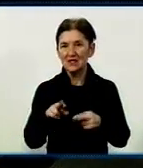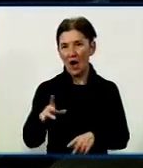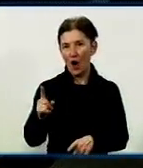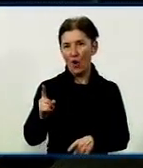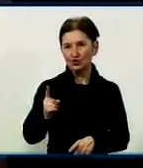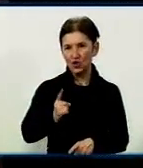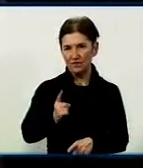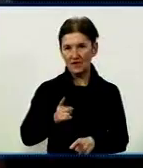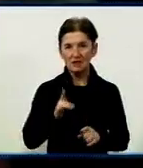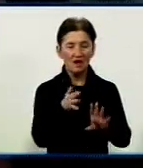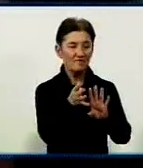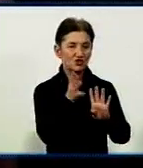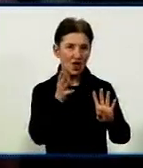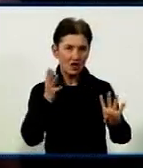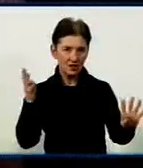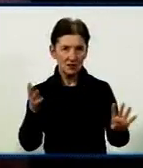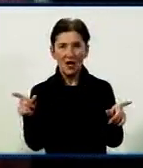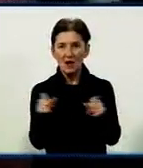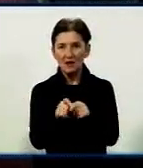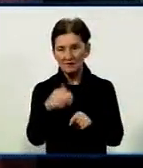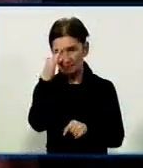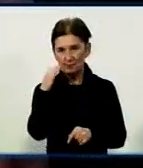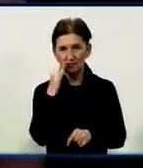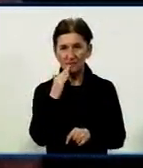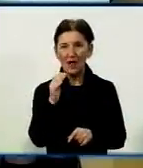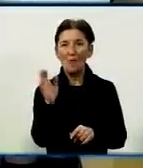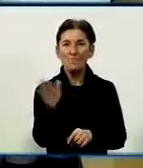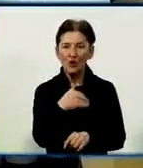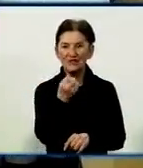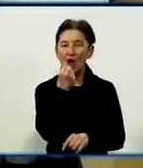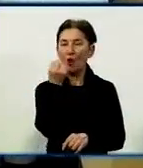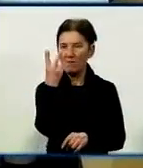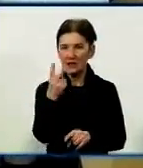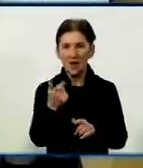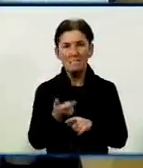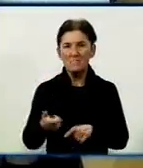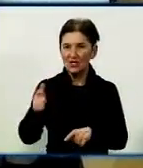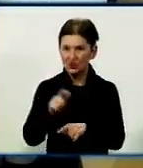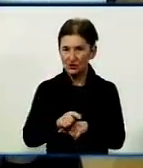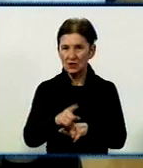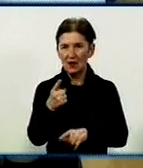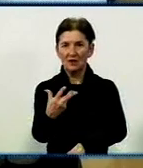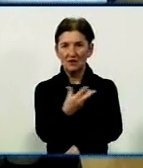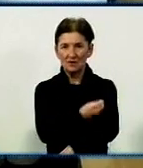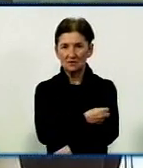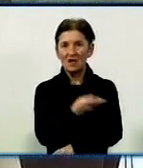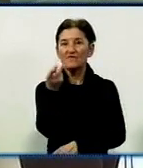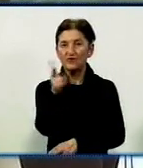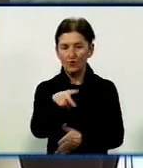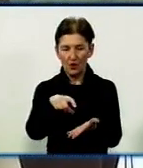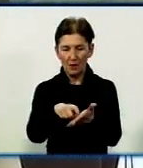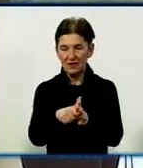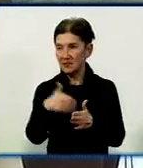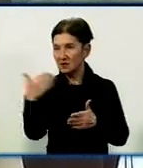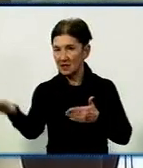в черзі. Зранку потік батьків з дітьми більший, ніж після обіду, але місця вистачає всім. Вакцинування триває одночасно в двох кабінетах і